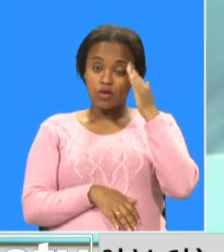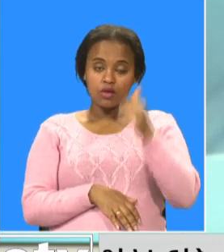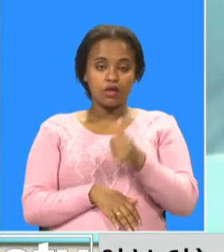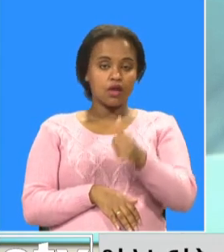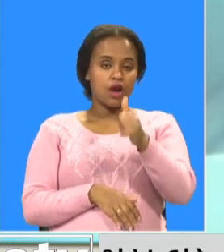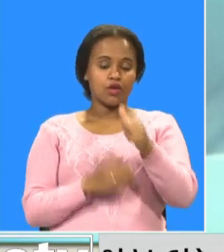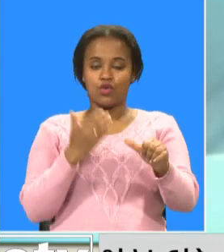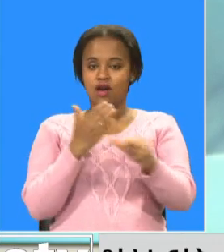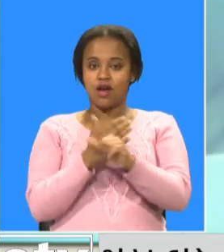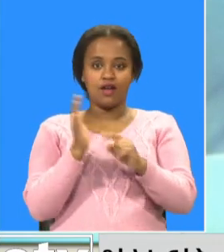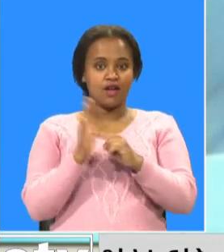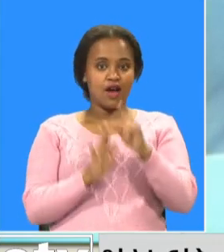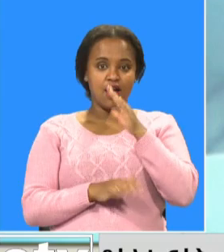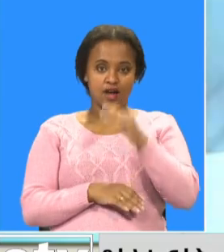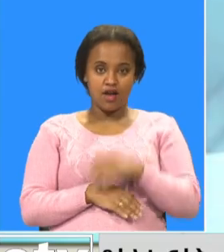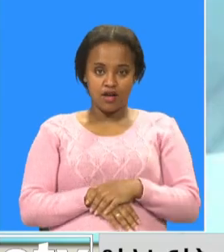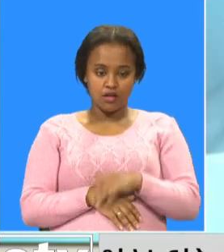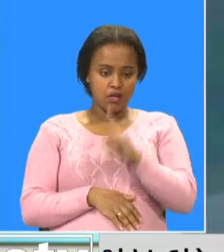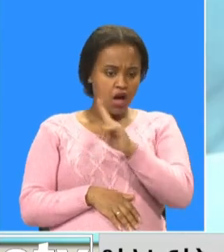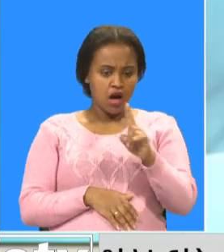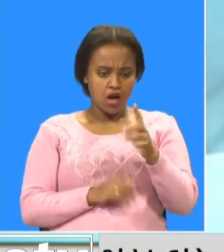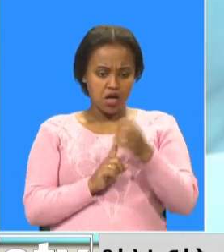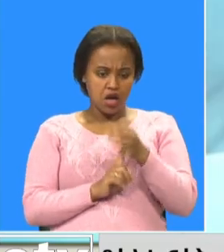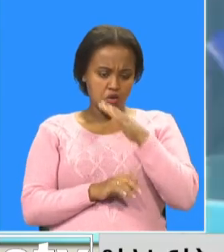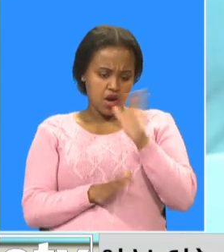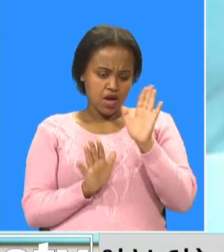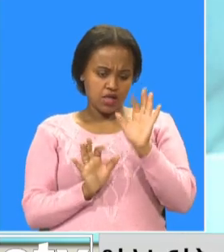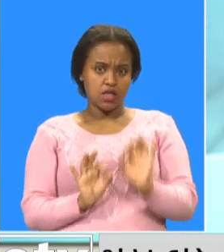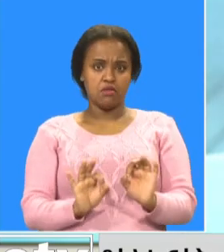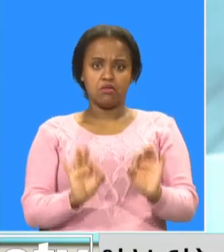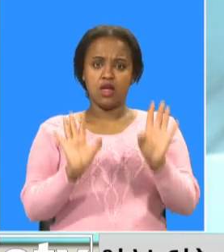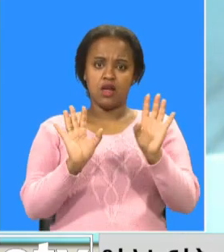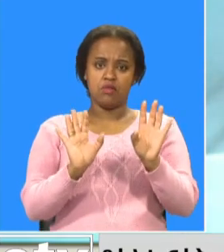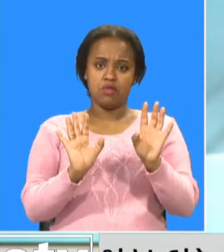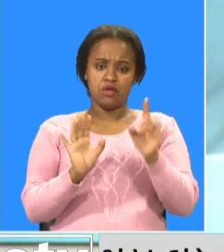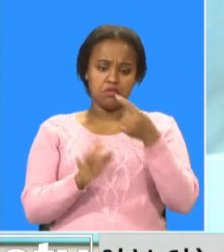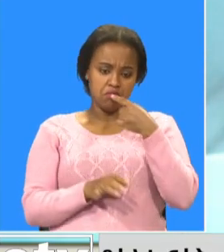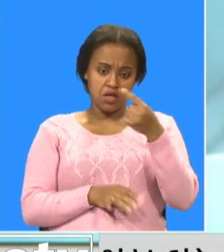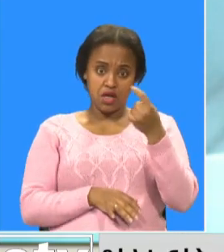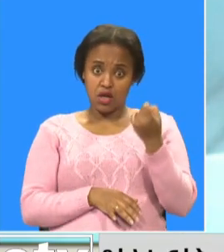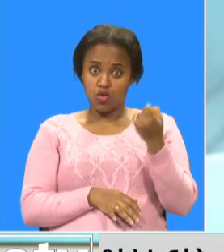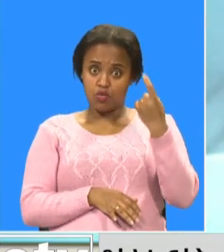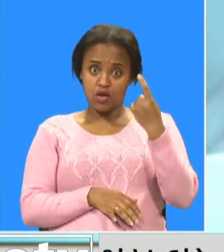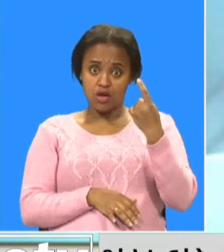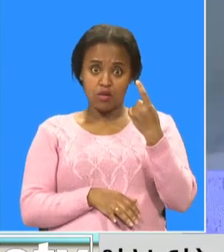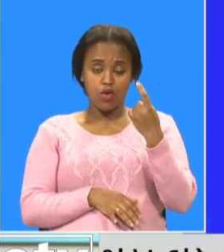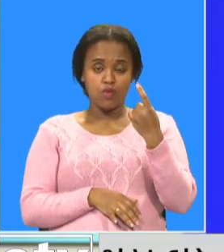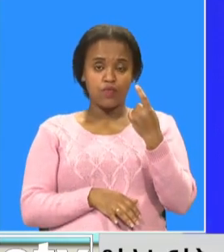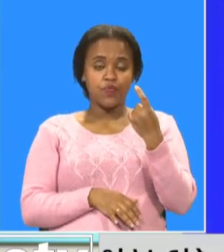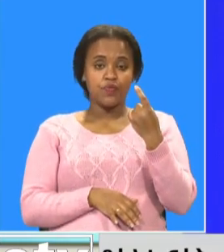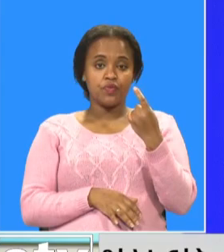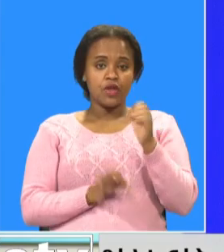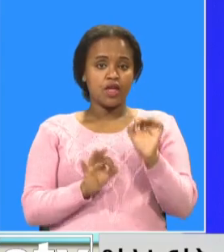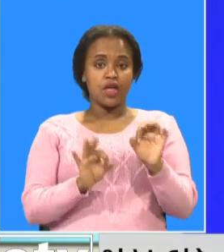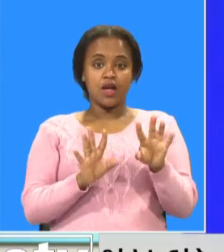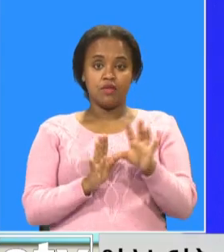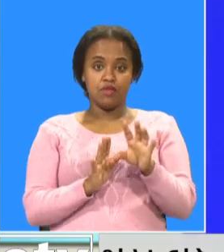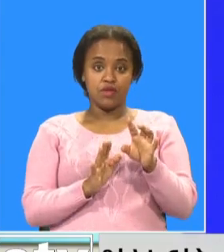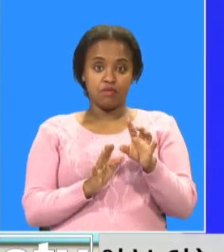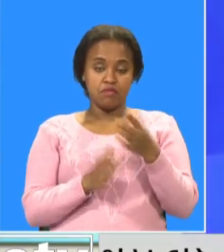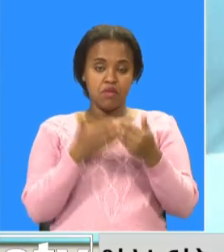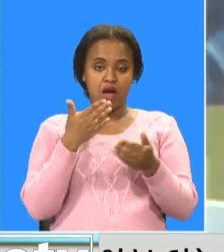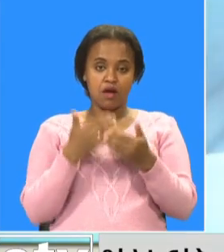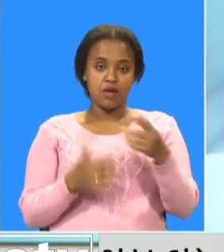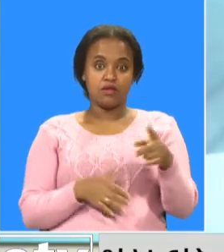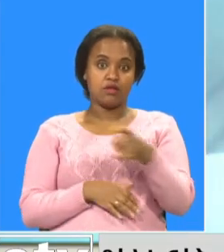ራሱን አደጋ አያጋልጥም። አንዳንዱም አልያዘኝም የለብኝም ቢነገሩም ቢገባም አዌር ቢሆንም የለብኝም